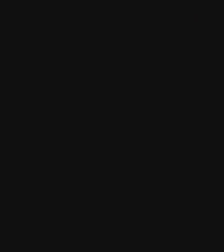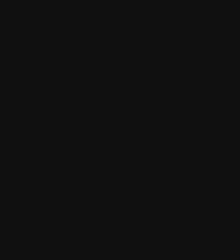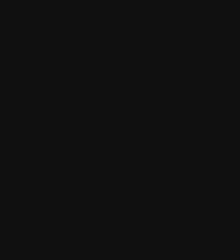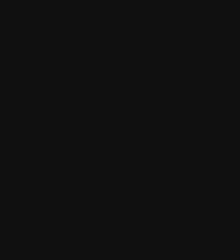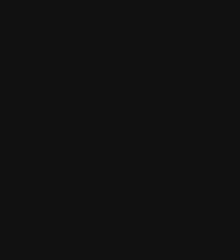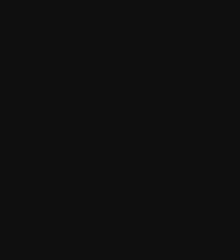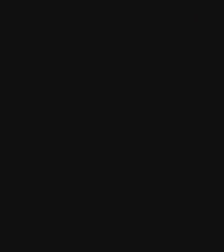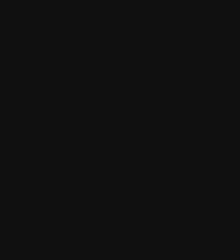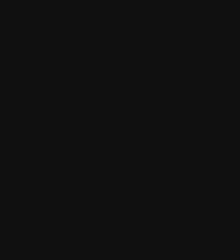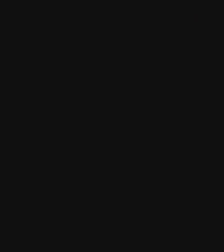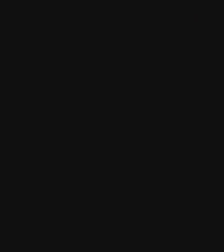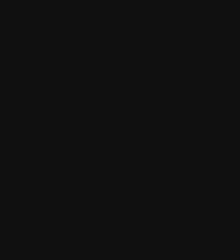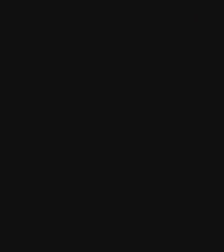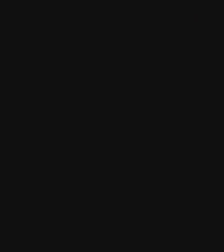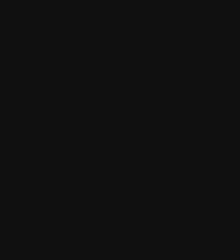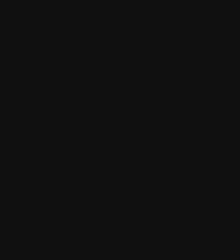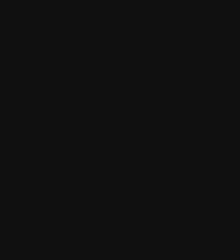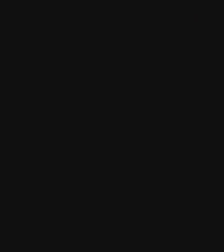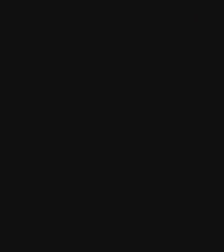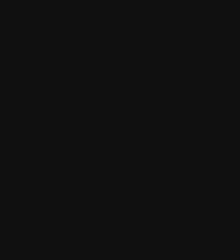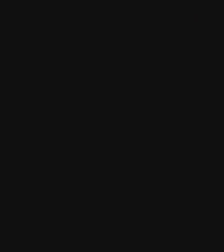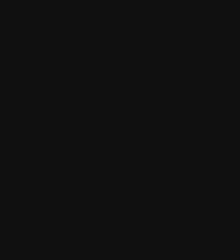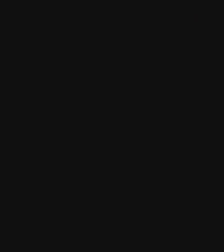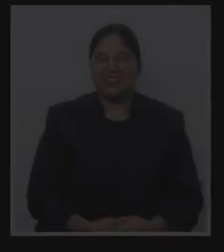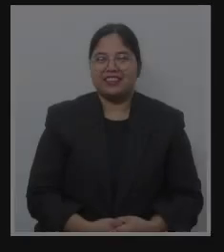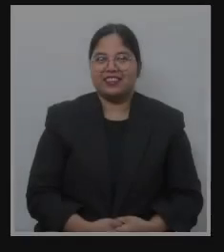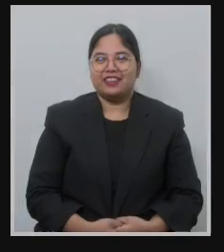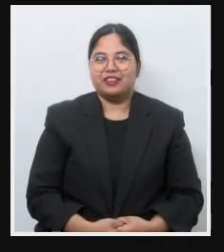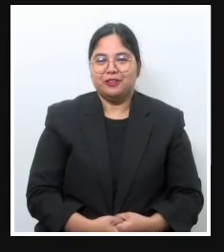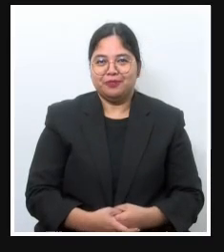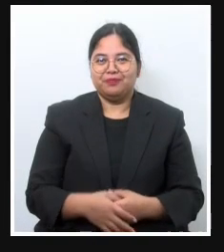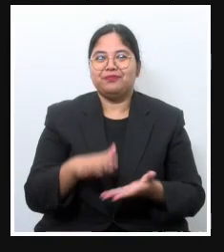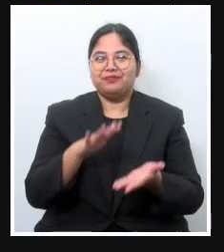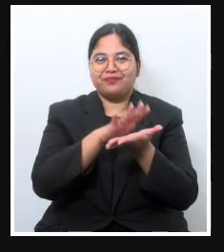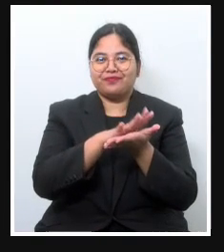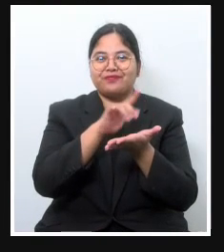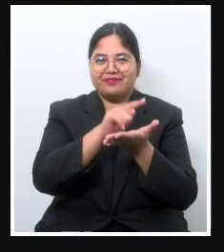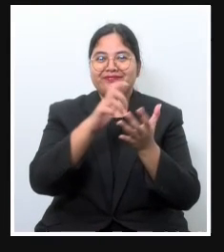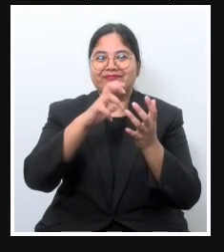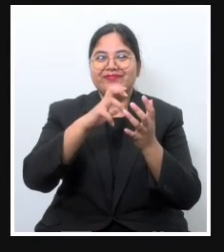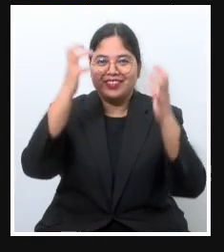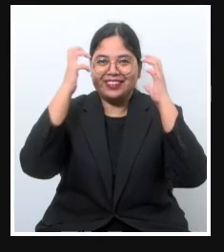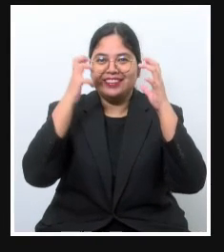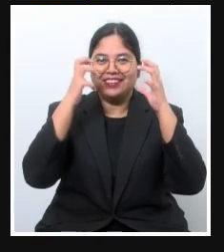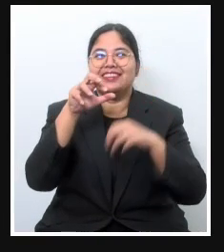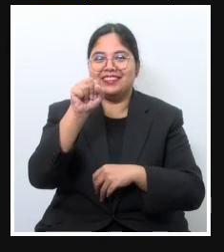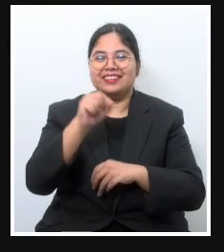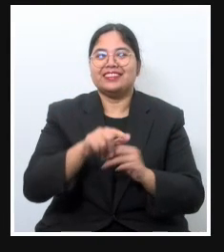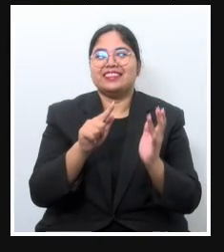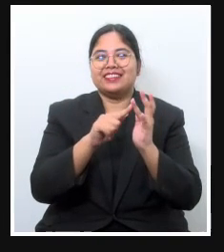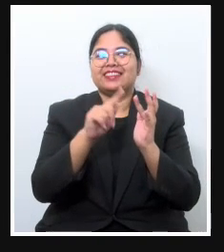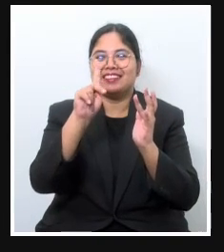สโรงเรียนวัดเตาปูนสังกัดสำนักงานเขตพื้นที่การศึกษาประถมศึกษาสระบุรี